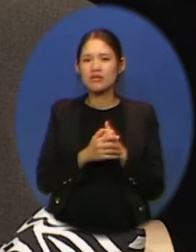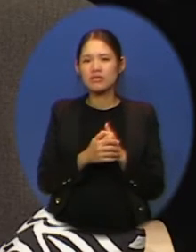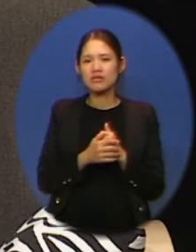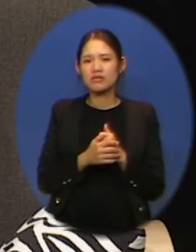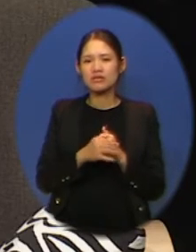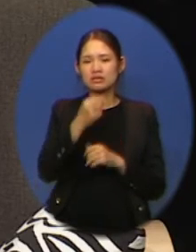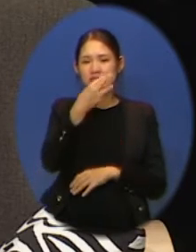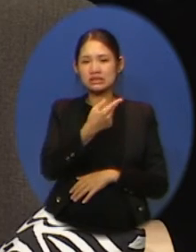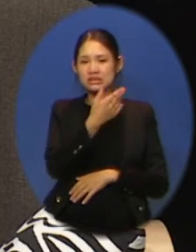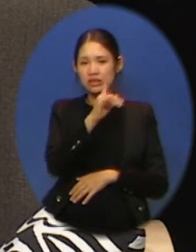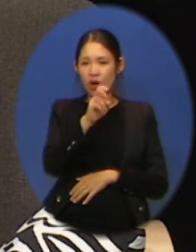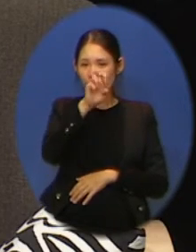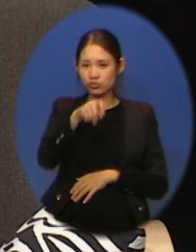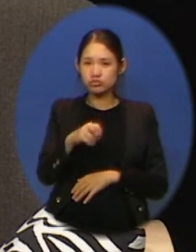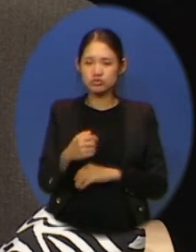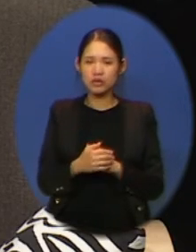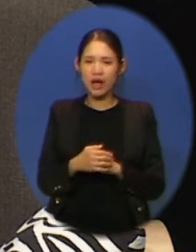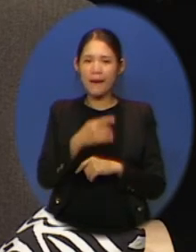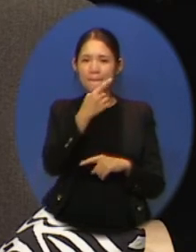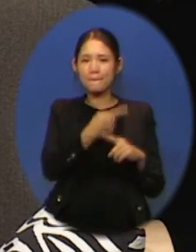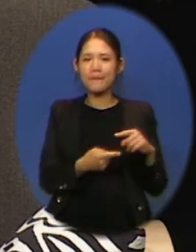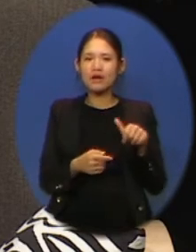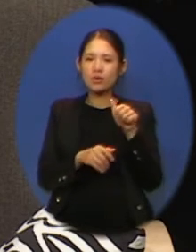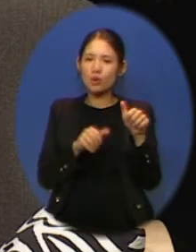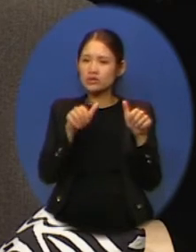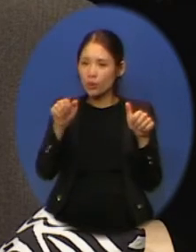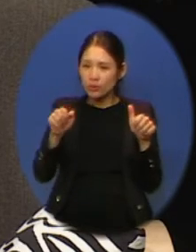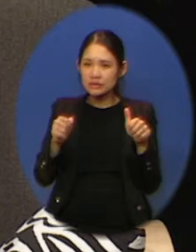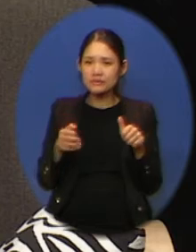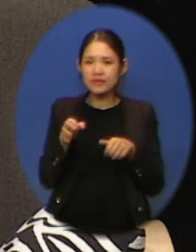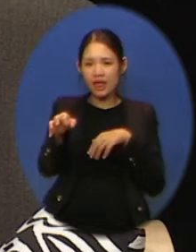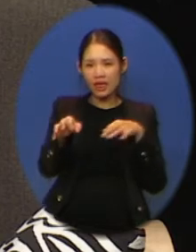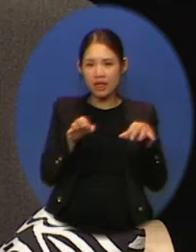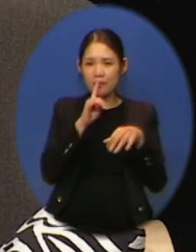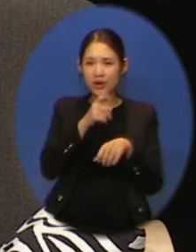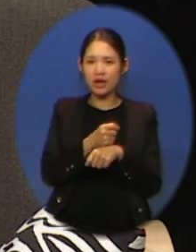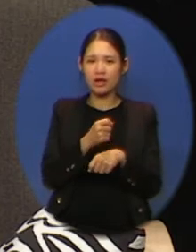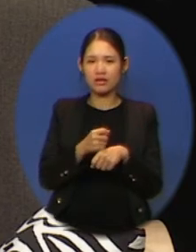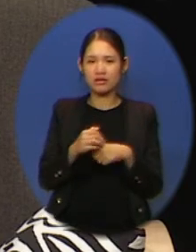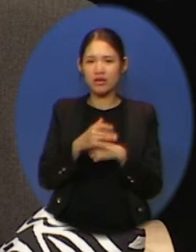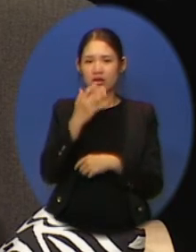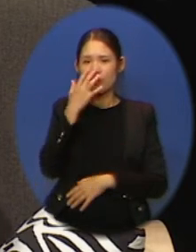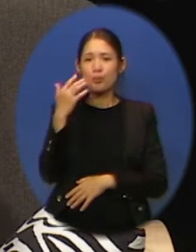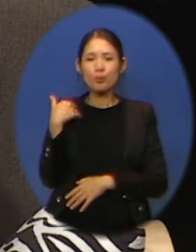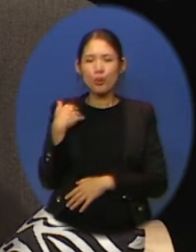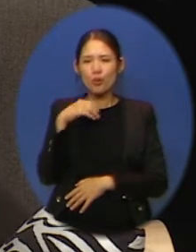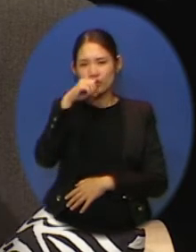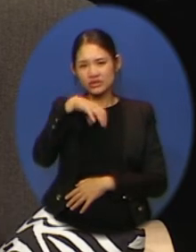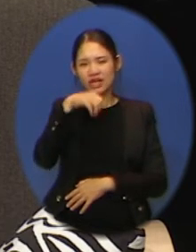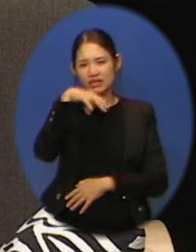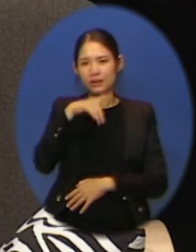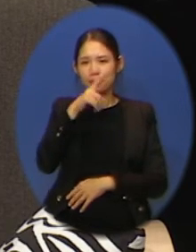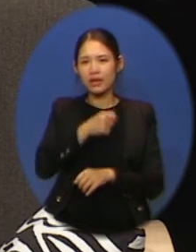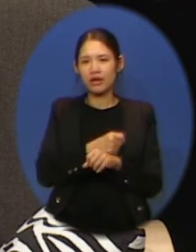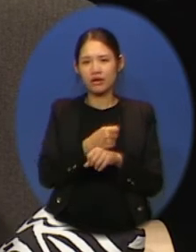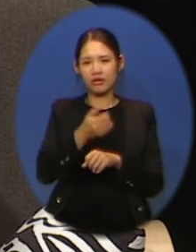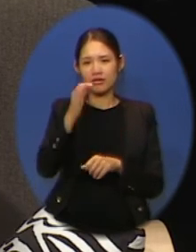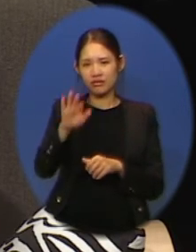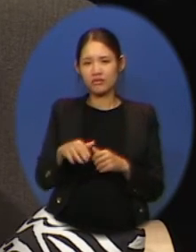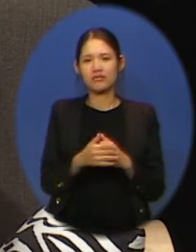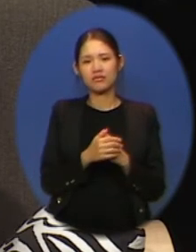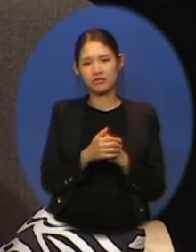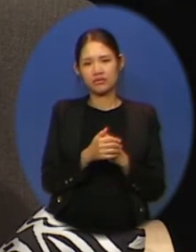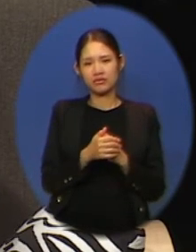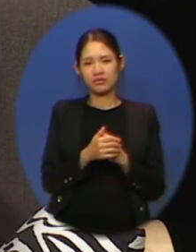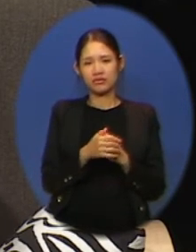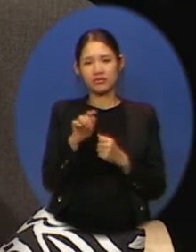뭐하니 반반씩 내자 이랬습니다. 예. 반반씩 내고 있어요. 이걸 모르니까 한 건데 그러면 얘기를 해야 됩니다. 그랬던